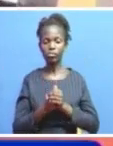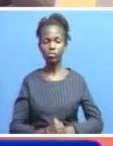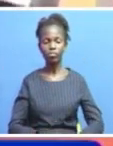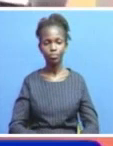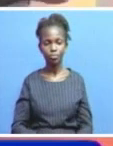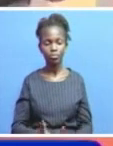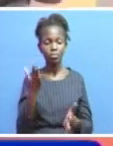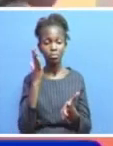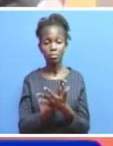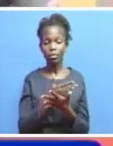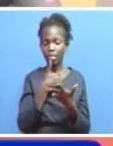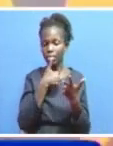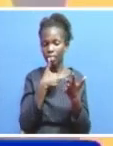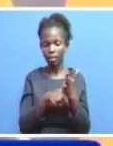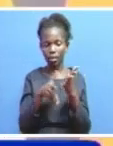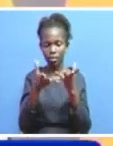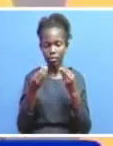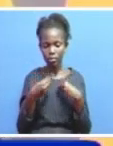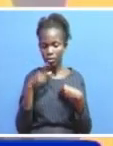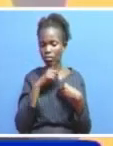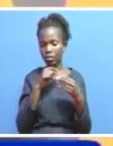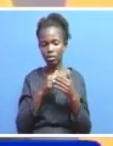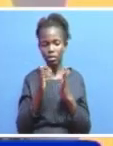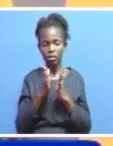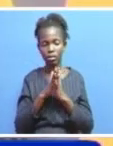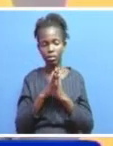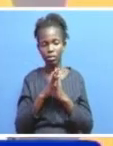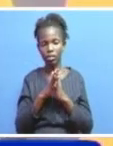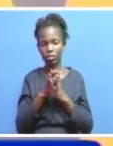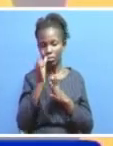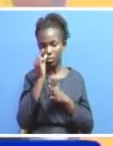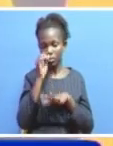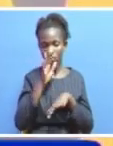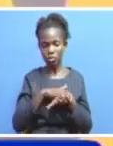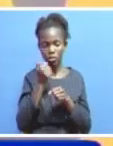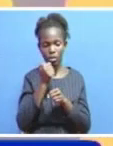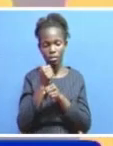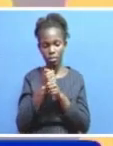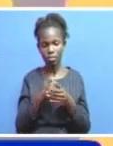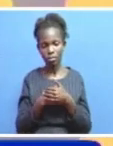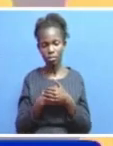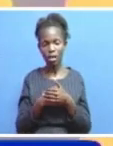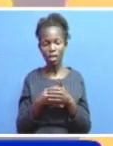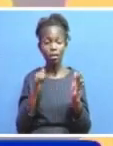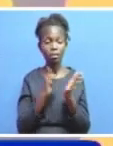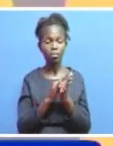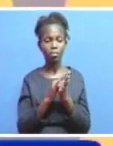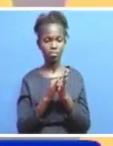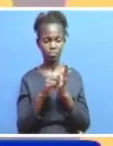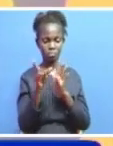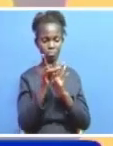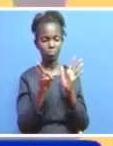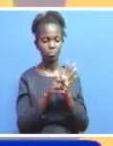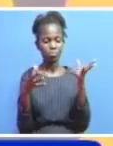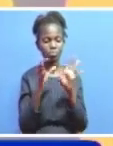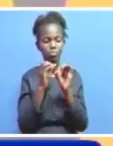Agitie kukonifam kano kwa hati ipaluezu. Ula wa andiki na amata ama uishi uvuku mimozio. Uzundua ye mwe wa kiyama.